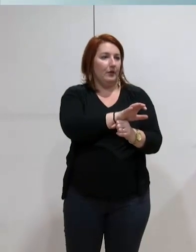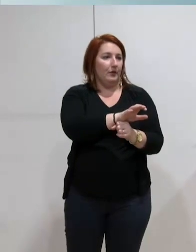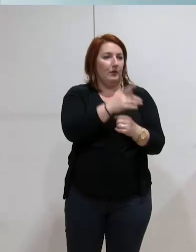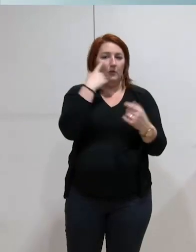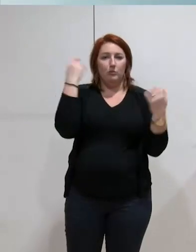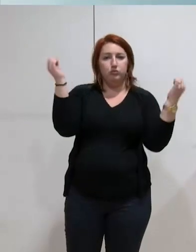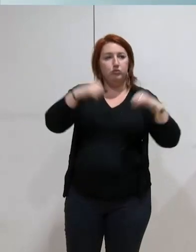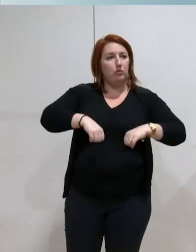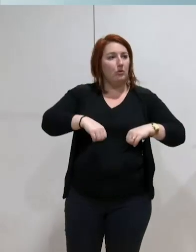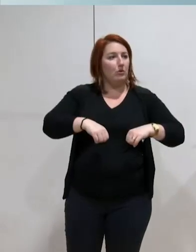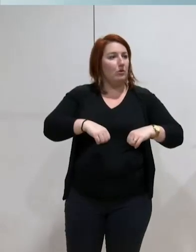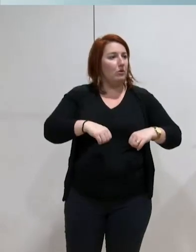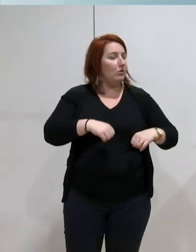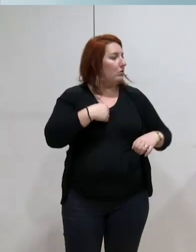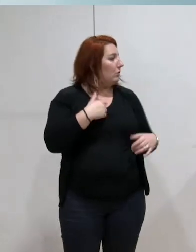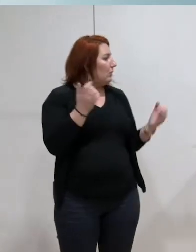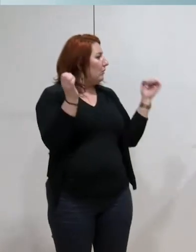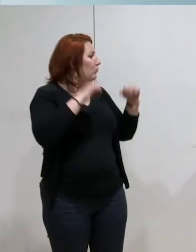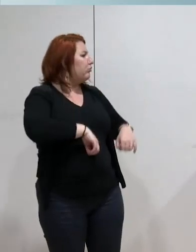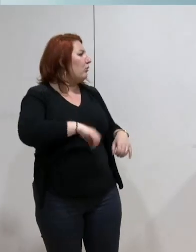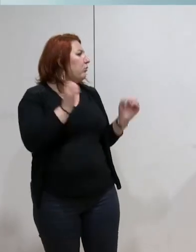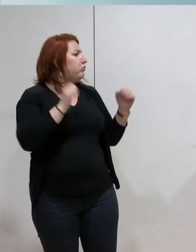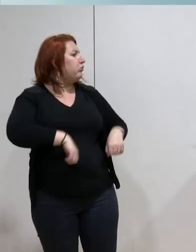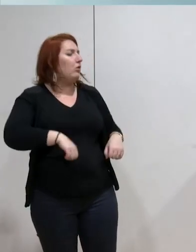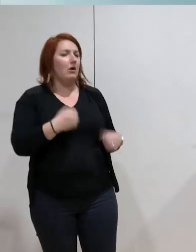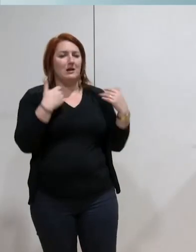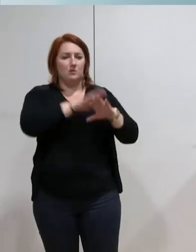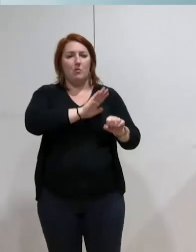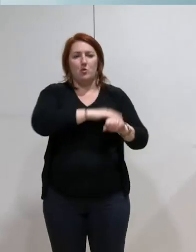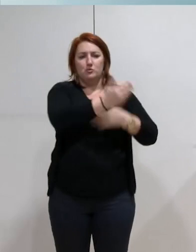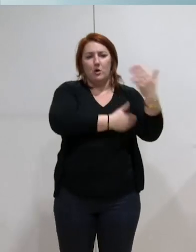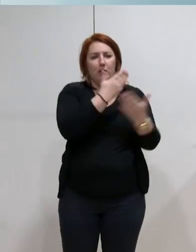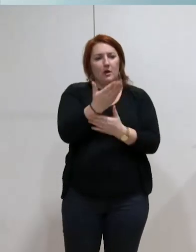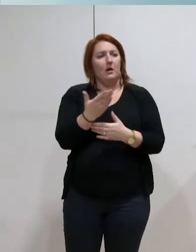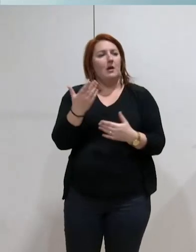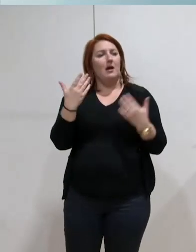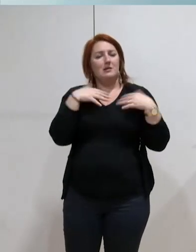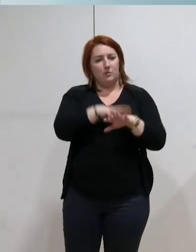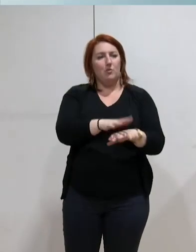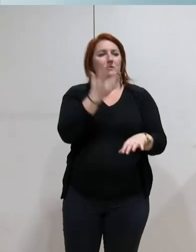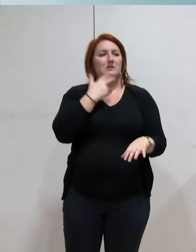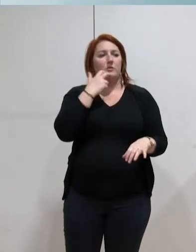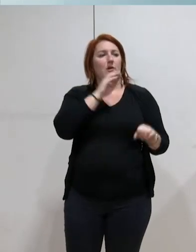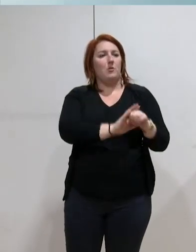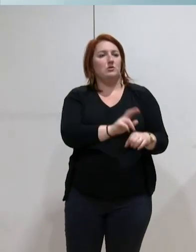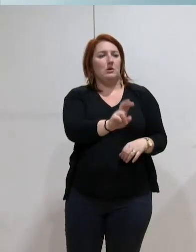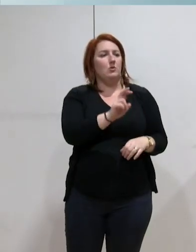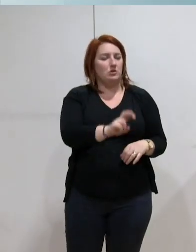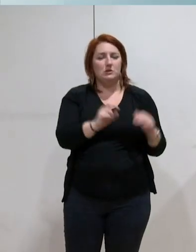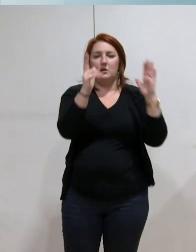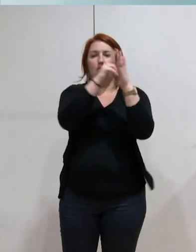vote pour donc pour rassemblement de gauche et de progrès et rassemblement citoyen de la gauche et écologistes